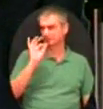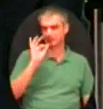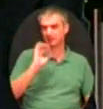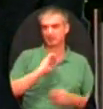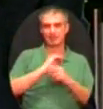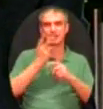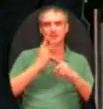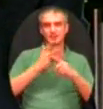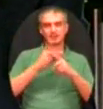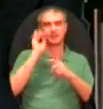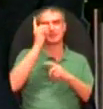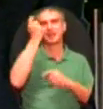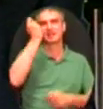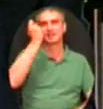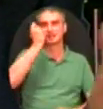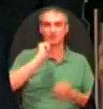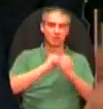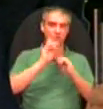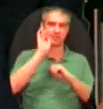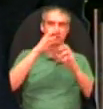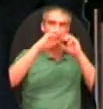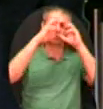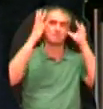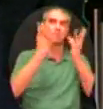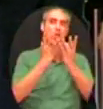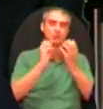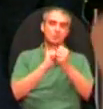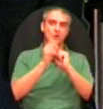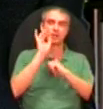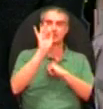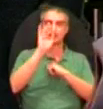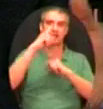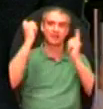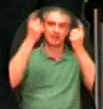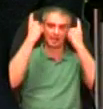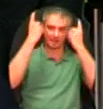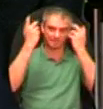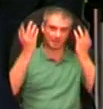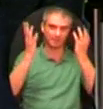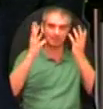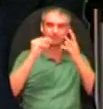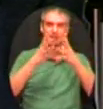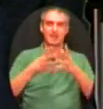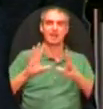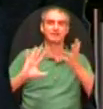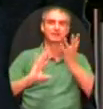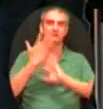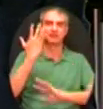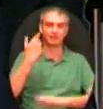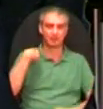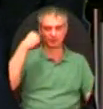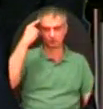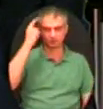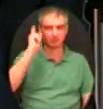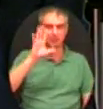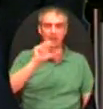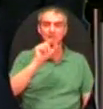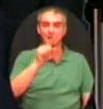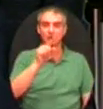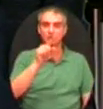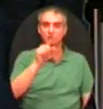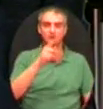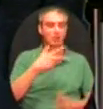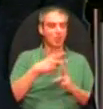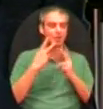כיפת ברזל אנטי עפיפונים או אנטי בלוני הליום או אנטי רחפן עם חבית שריפה. אני חושב שצריך לתפוס את הדברים